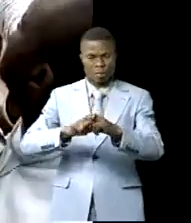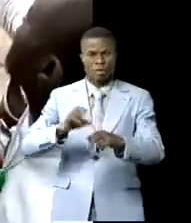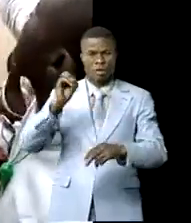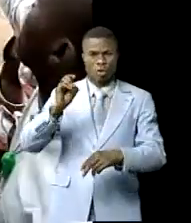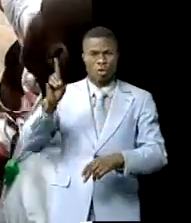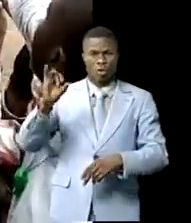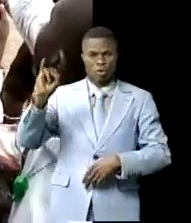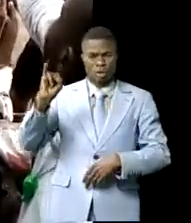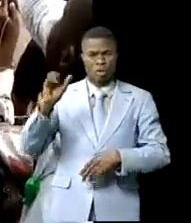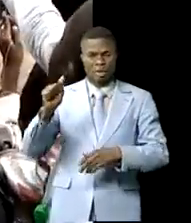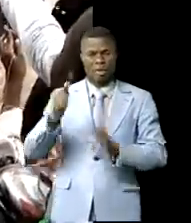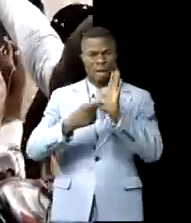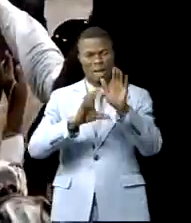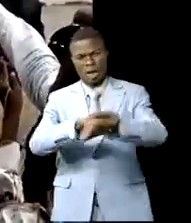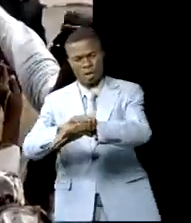Ici en image.